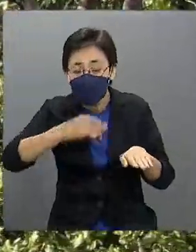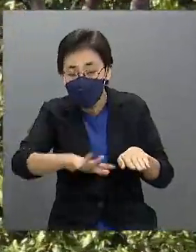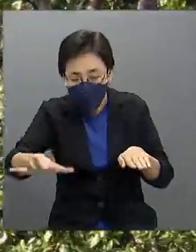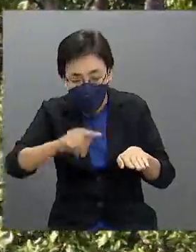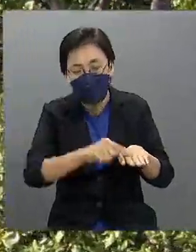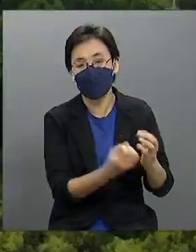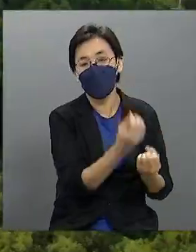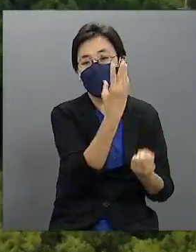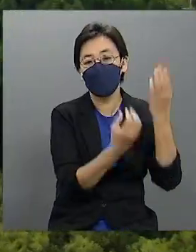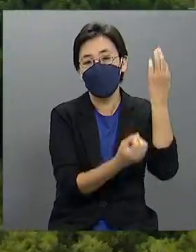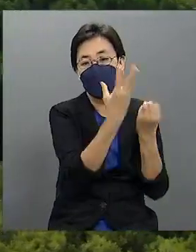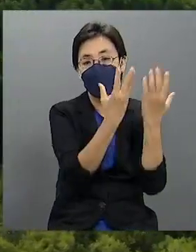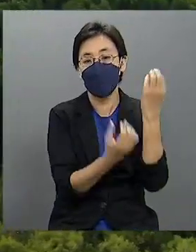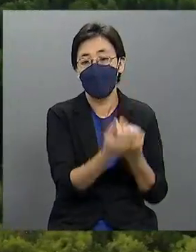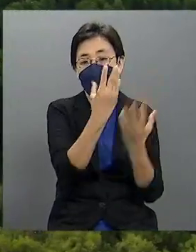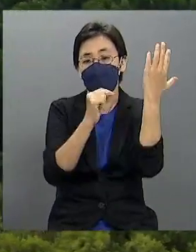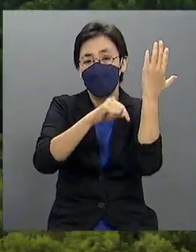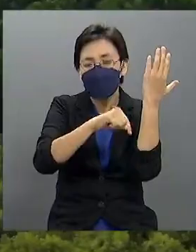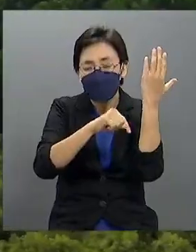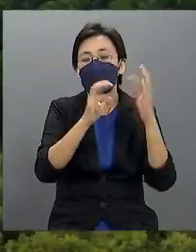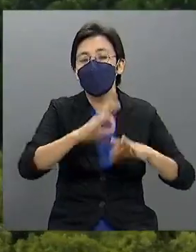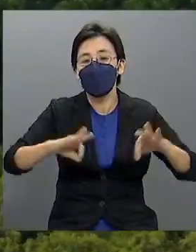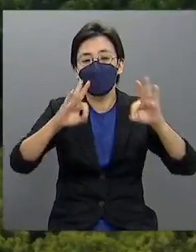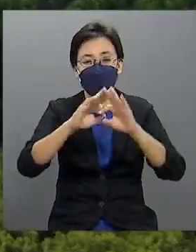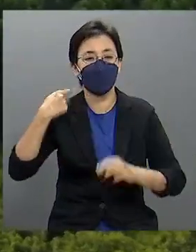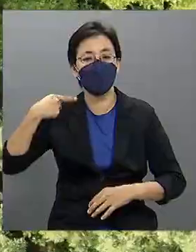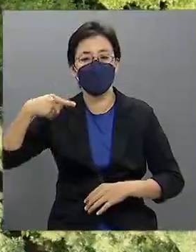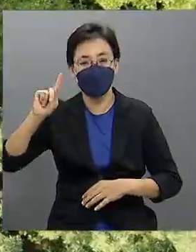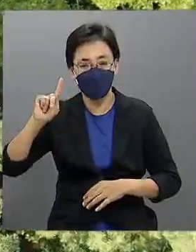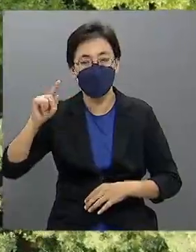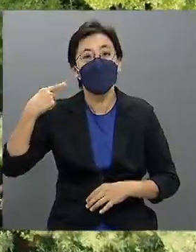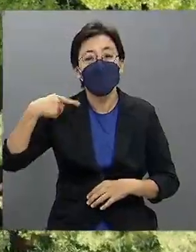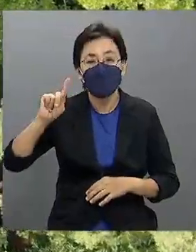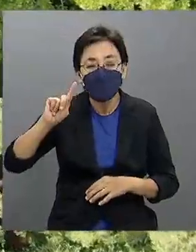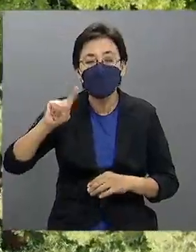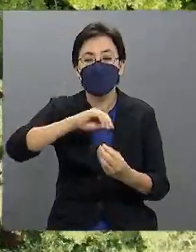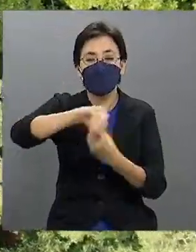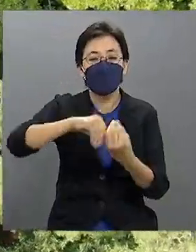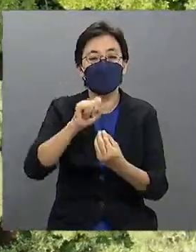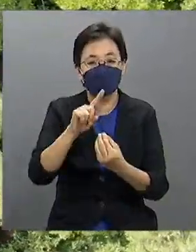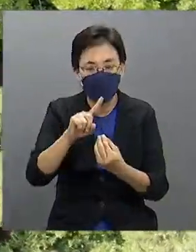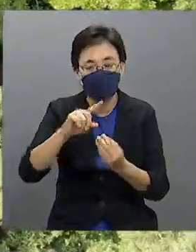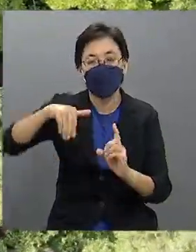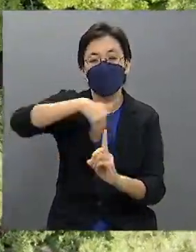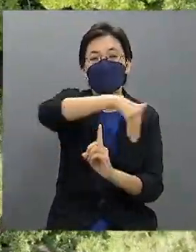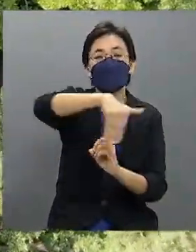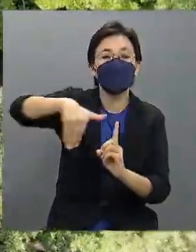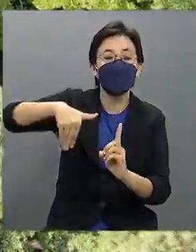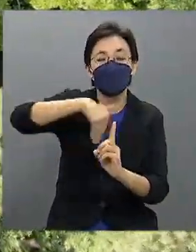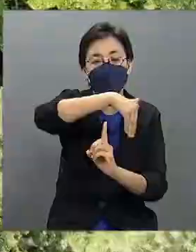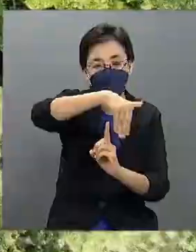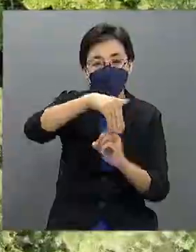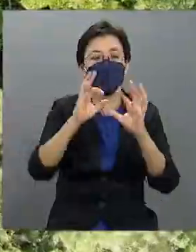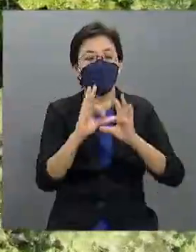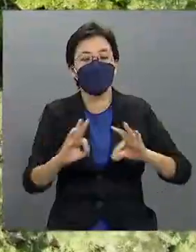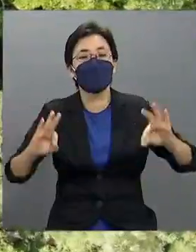มีคุญค่า และกมประโยชธไม่วจะเป็ต่อระบบเศษฐกิจ หรือสิงวัดล้อมและที่สำคัญยช่วยสร้สม